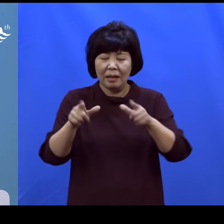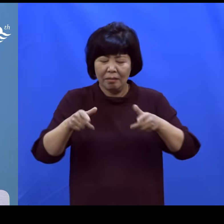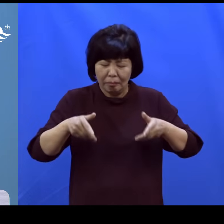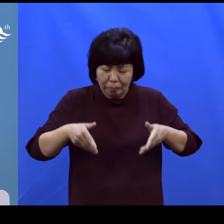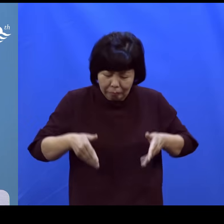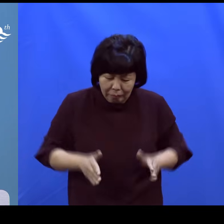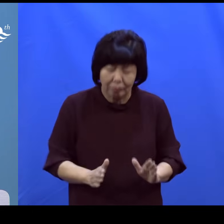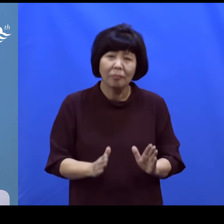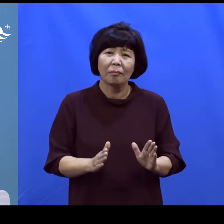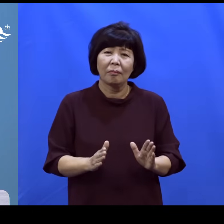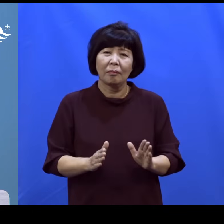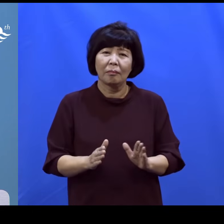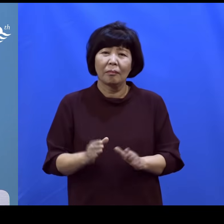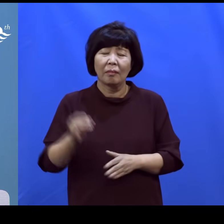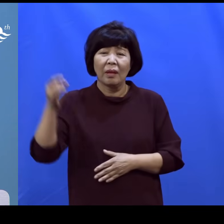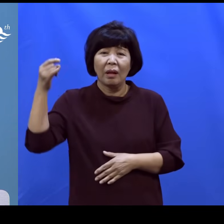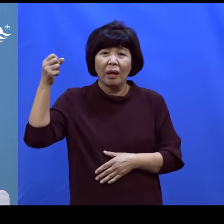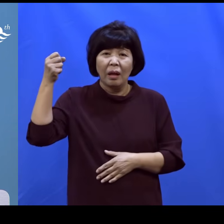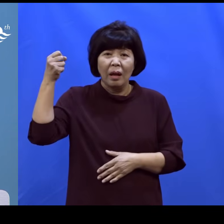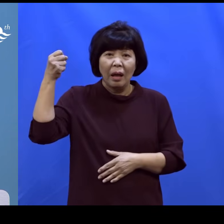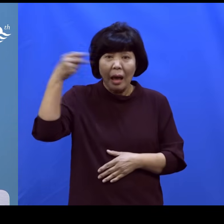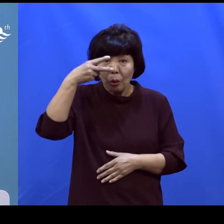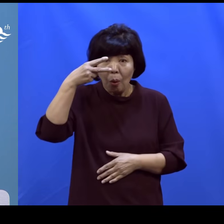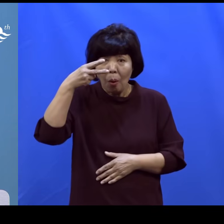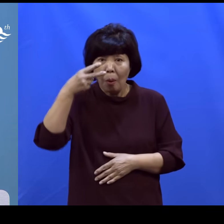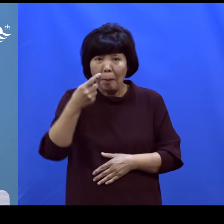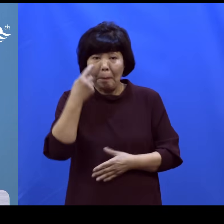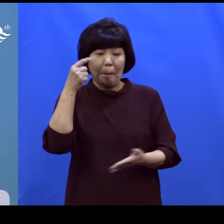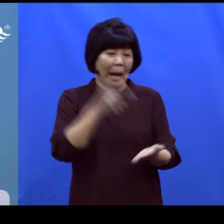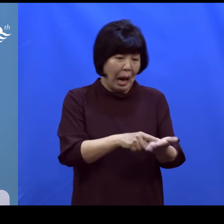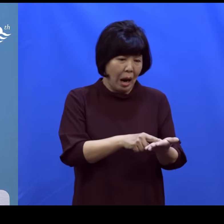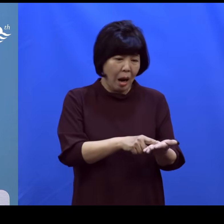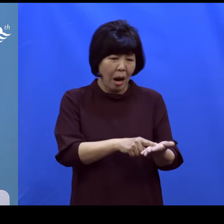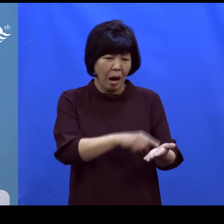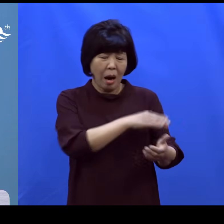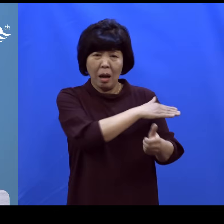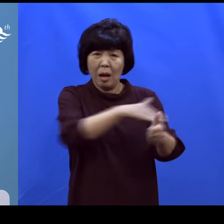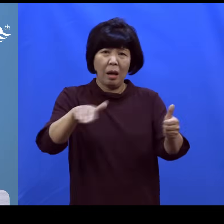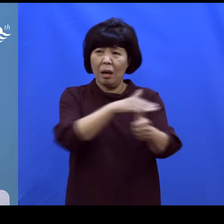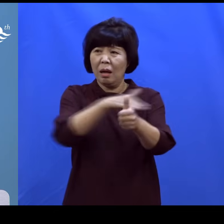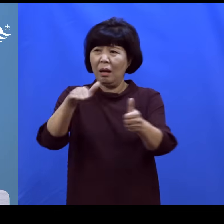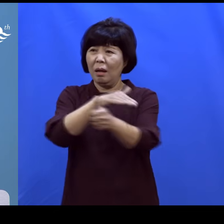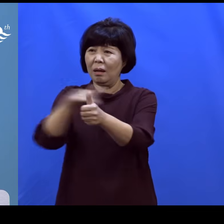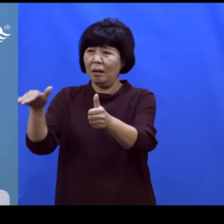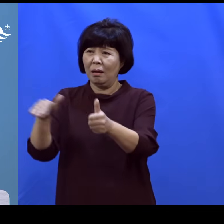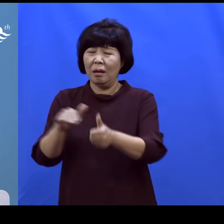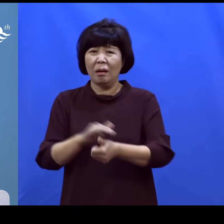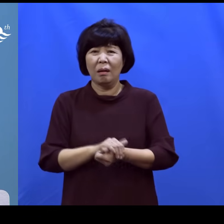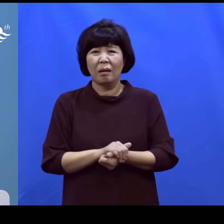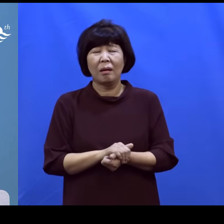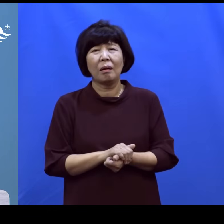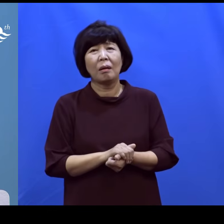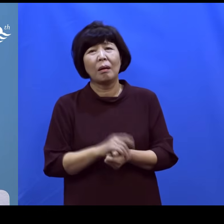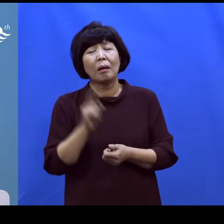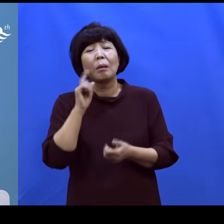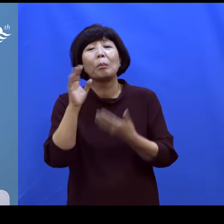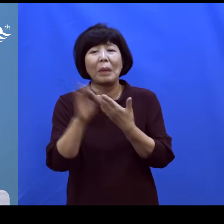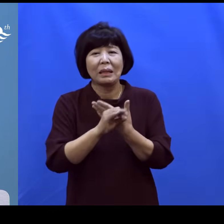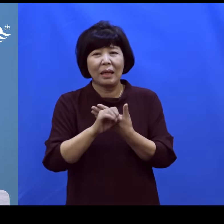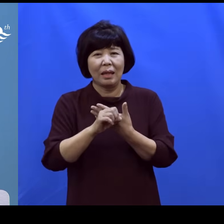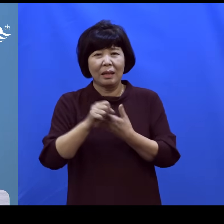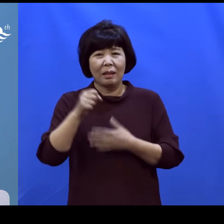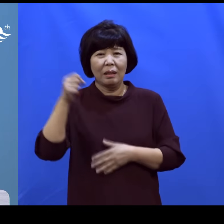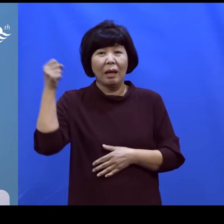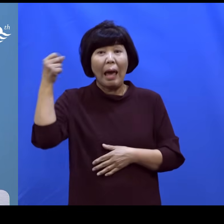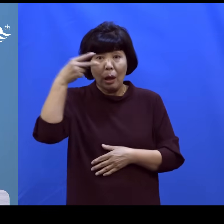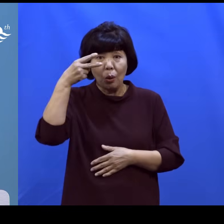그때 여러분 헤롯에 의해서 발견되면 2세 미만의 남아들을 다 죽여라고 그랬잖아요. 만약에 그 헤롯의 그